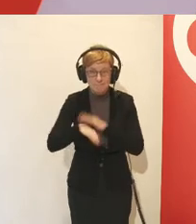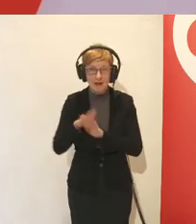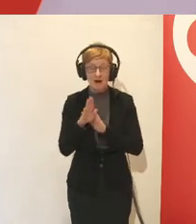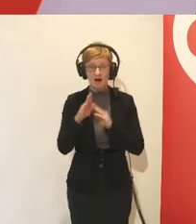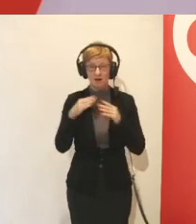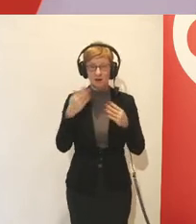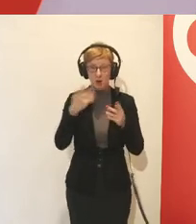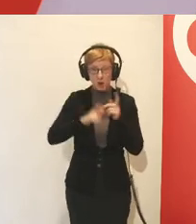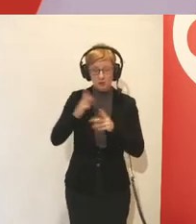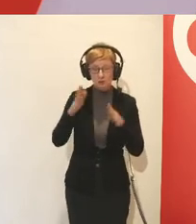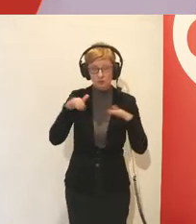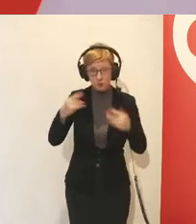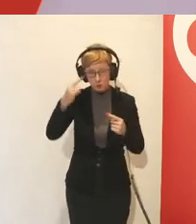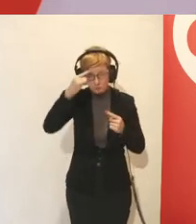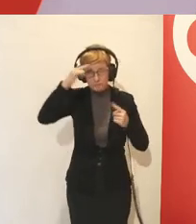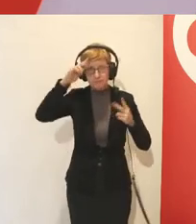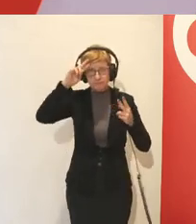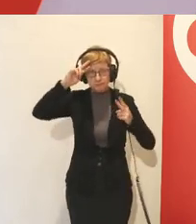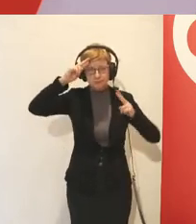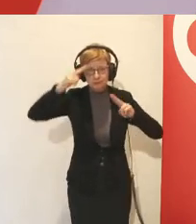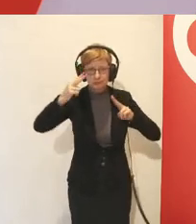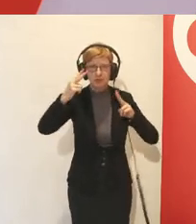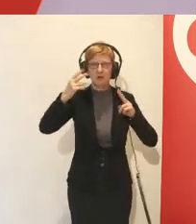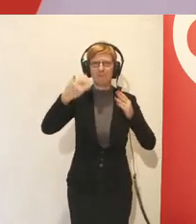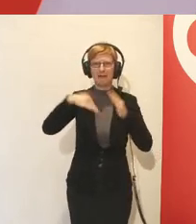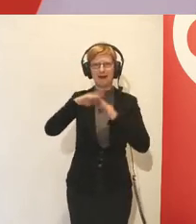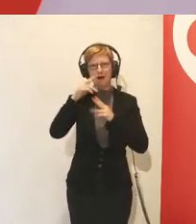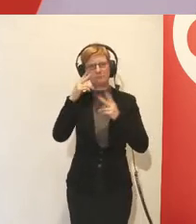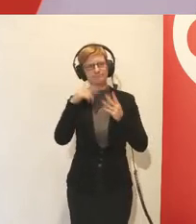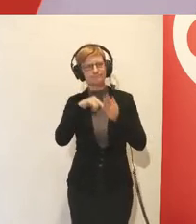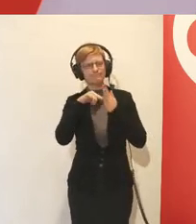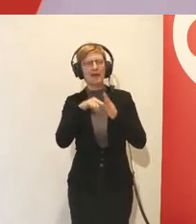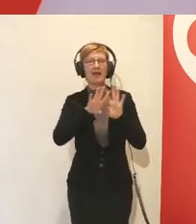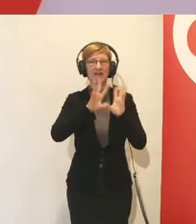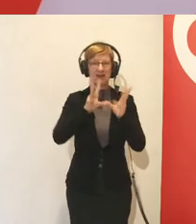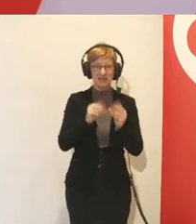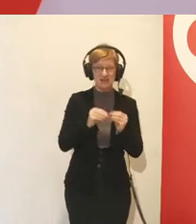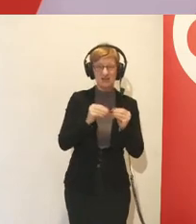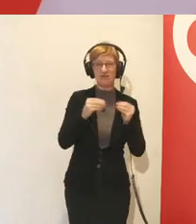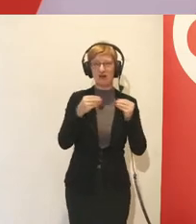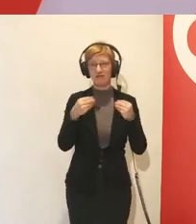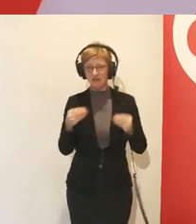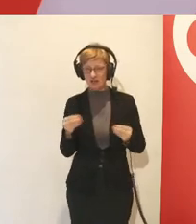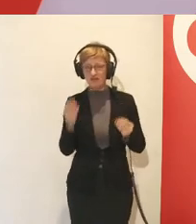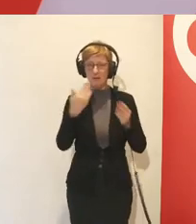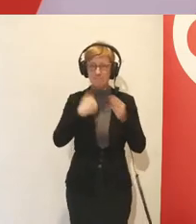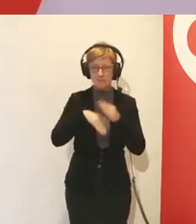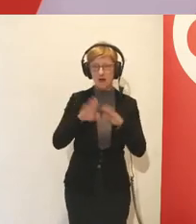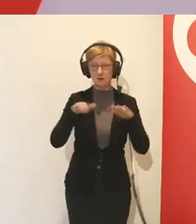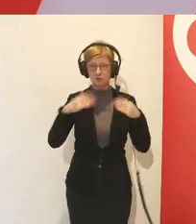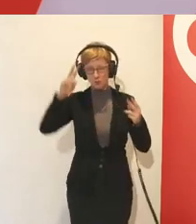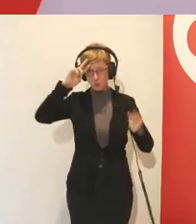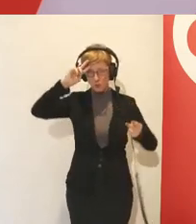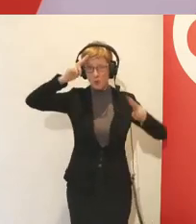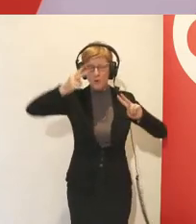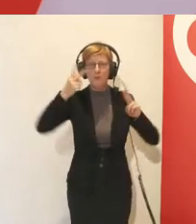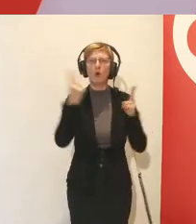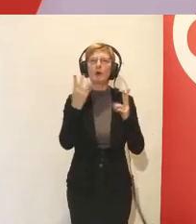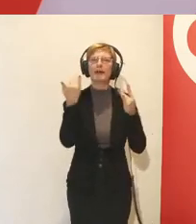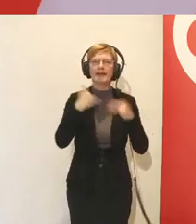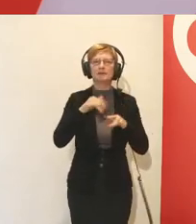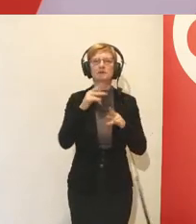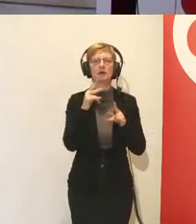wird es einfach sichtbare also kann man das aus der forschung sagen ob es qualitativ quantitativ mehr geworden ist oder kommt es einfach nur an die